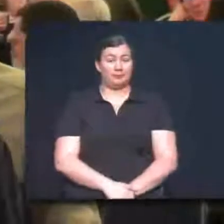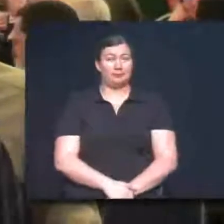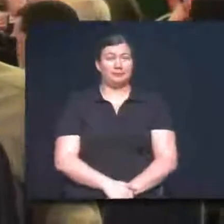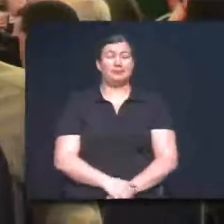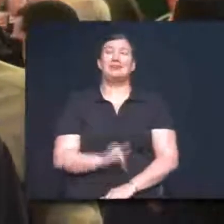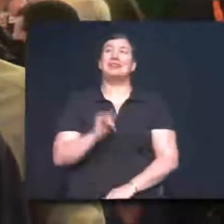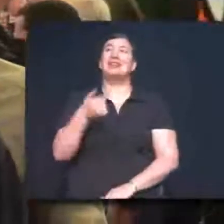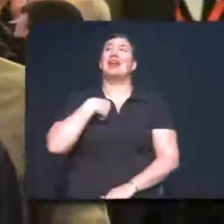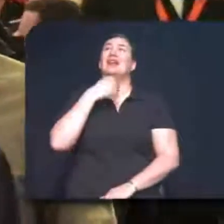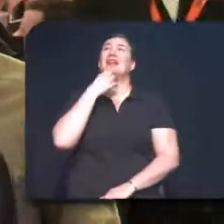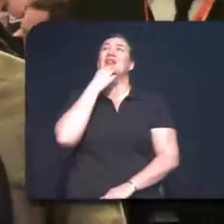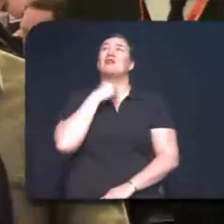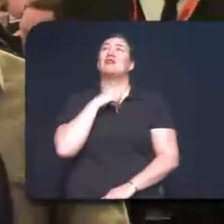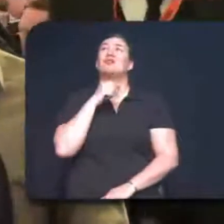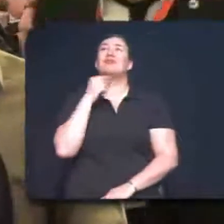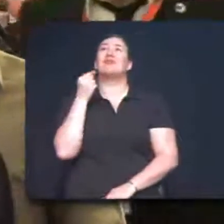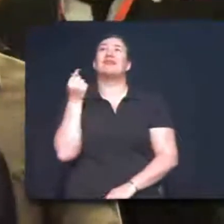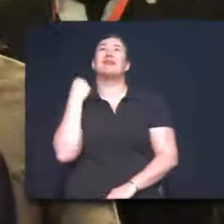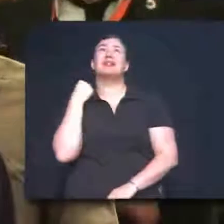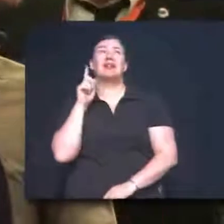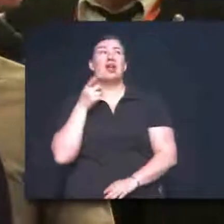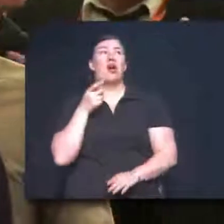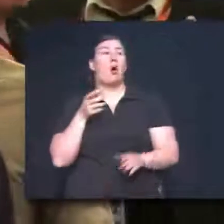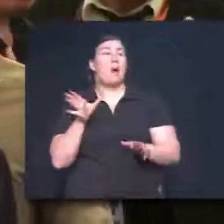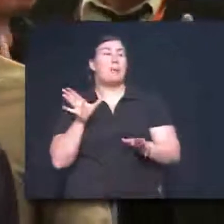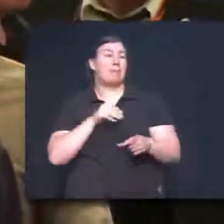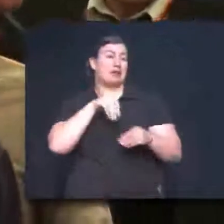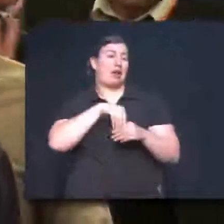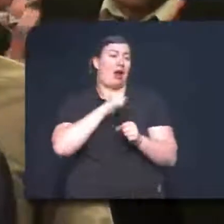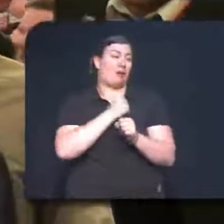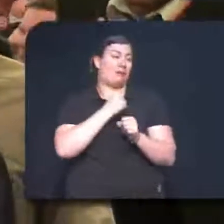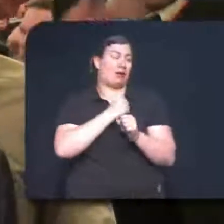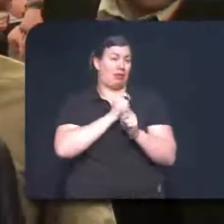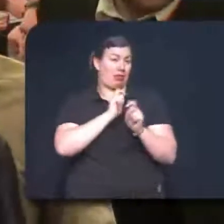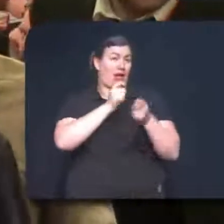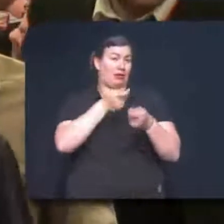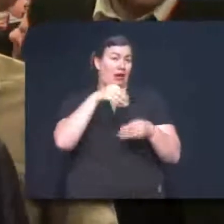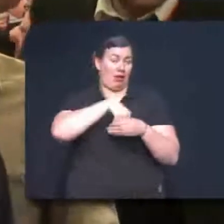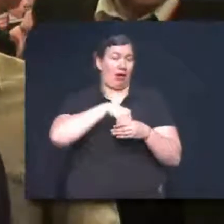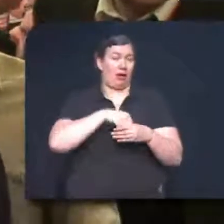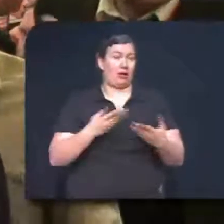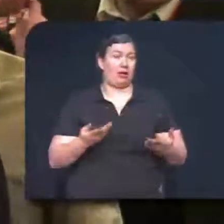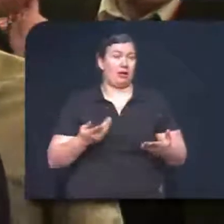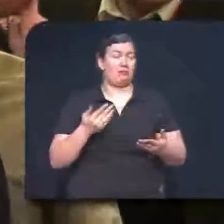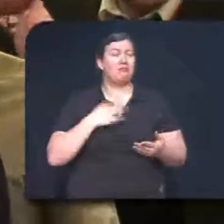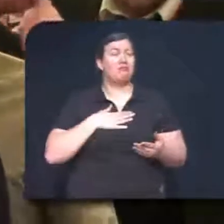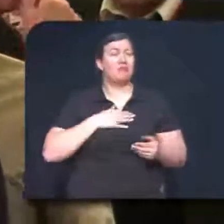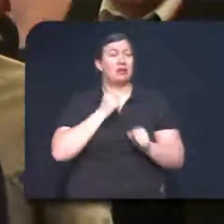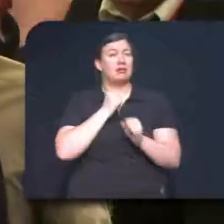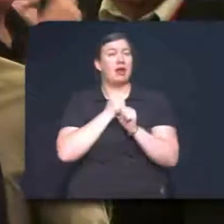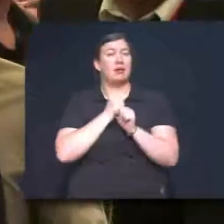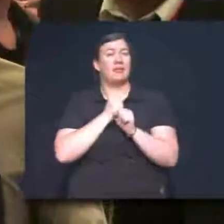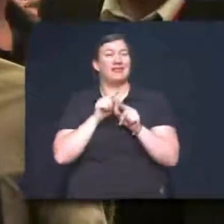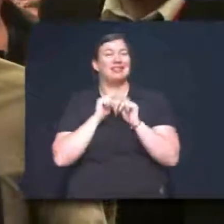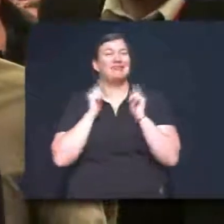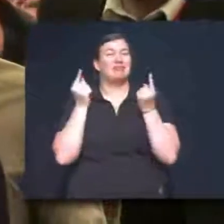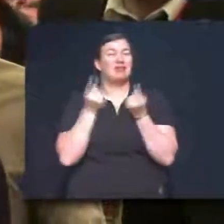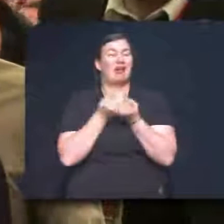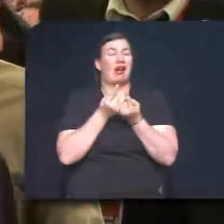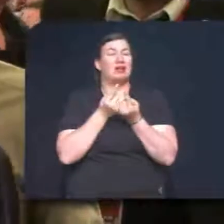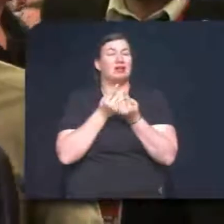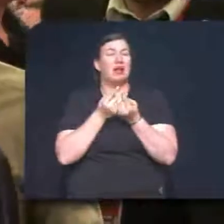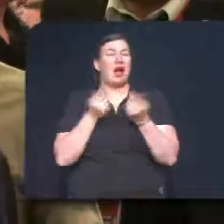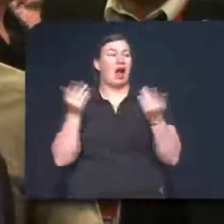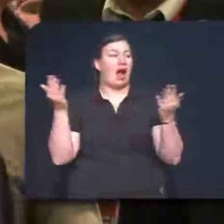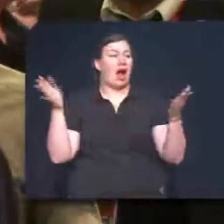ja ich war beteiligt bei der arbeitung vor diesem Antrag das war der Arbeitskreis Asyl und Migration der sich mit